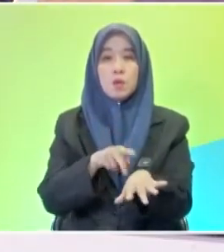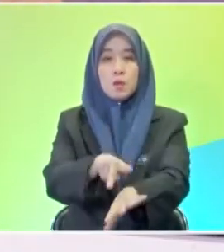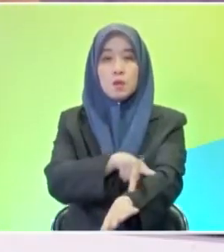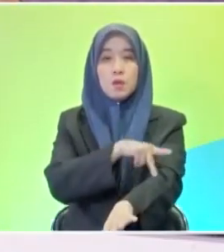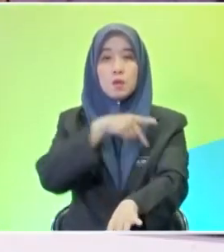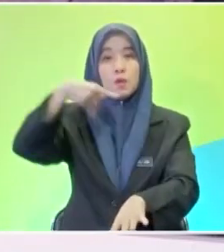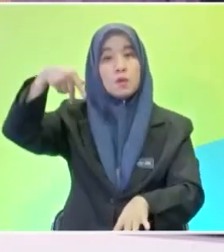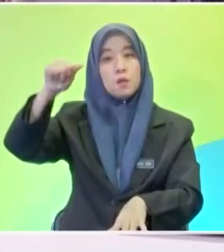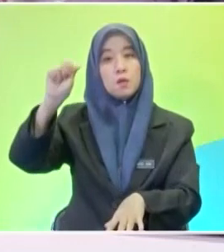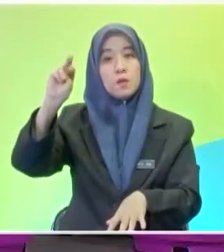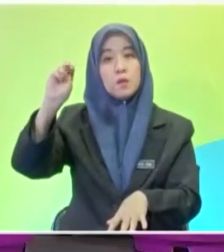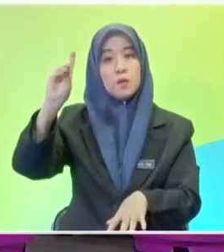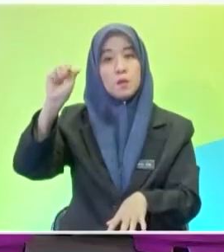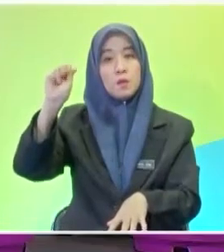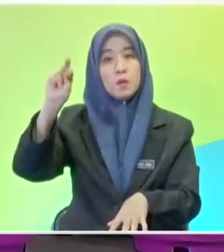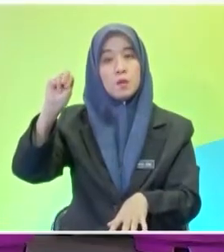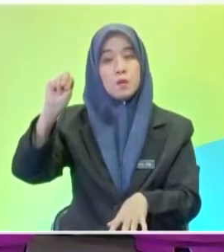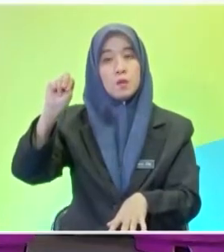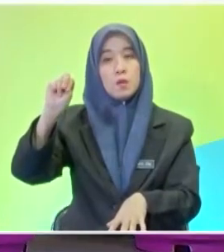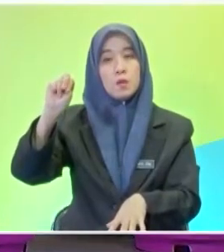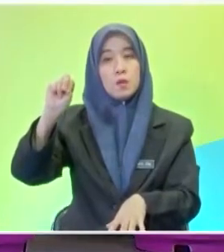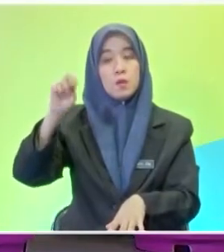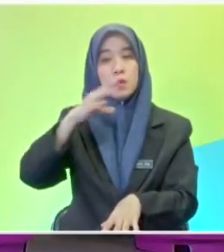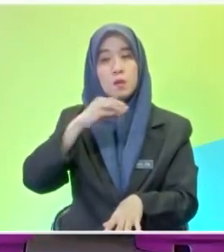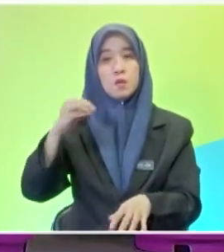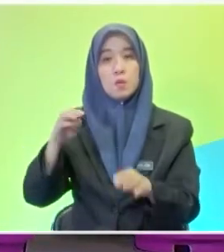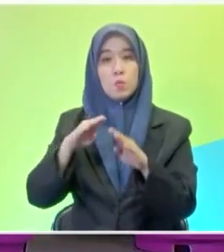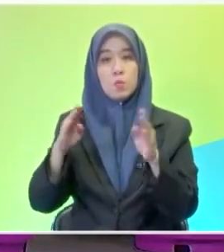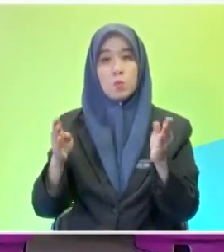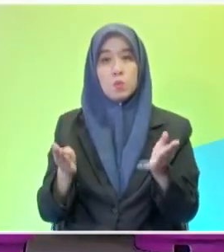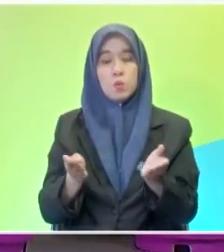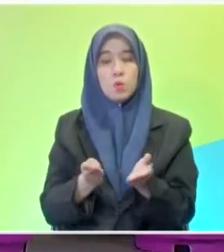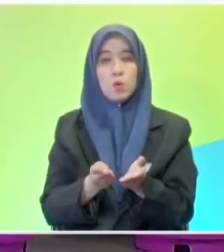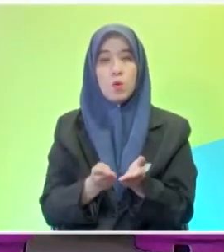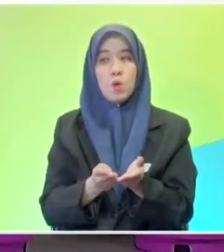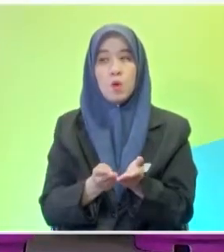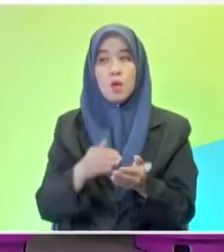Oke dan juga ciri bentuk bujur tadi